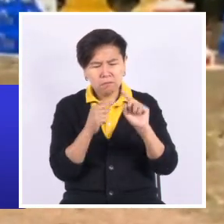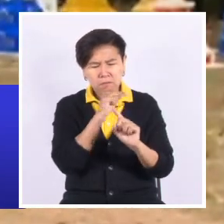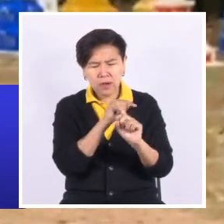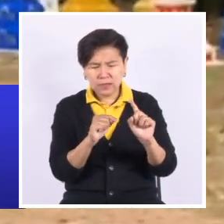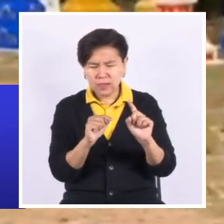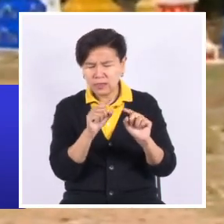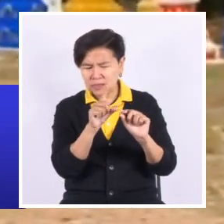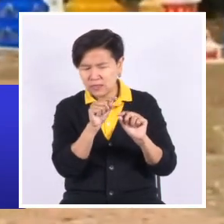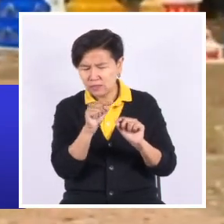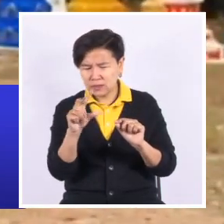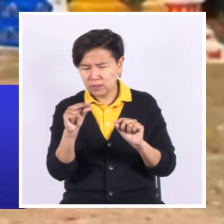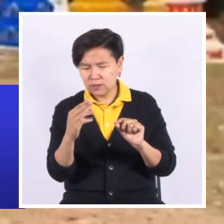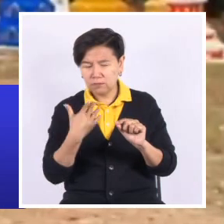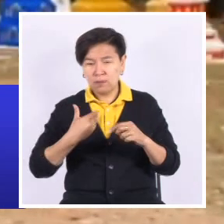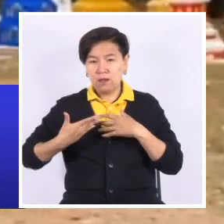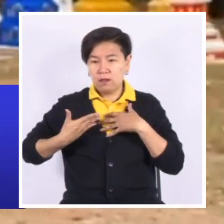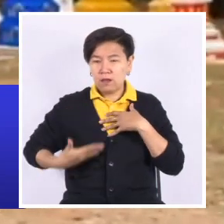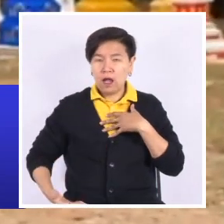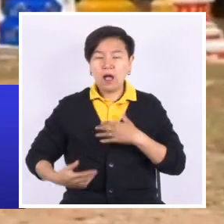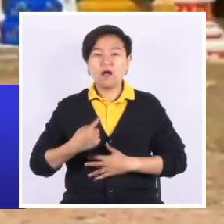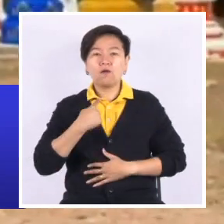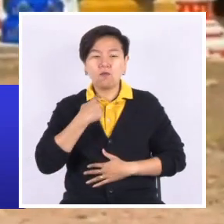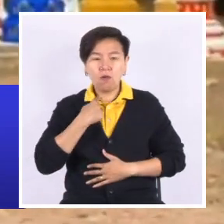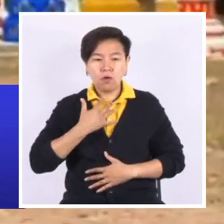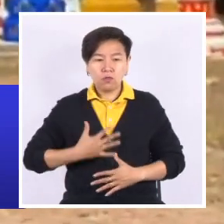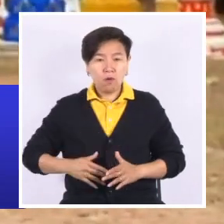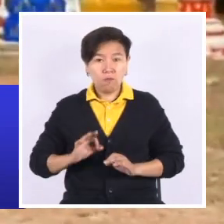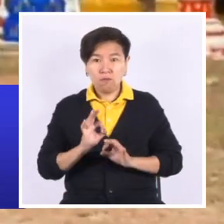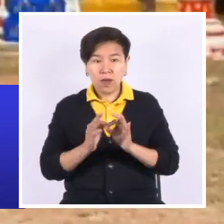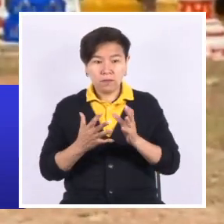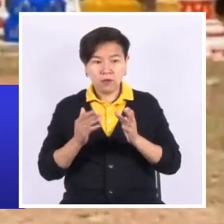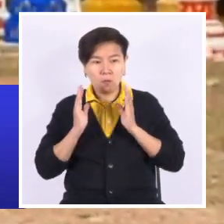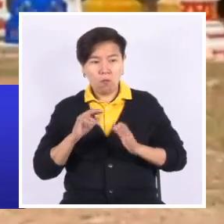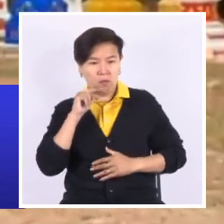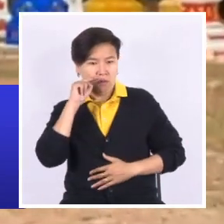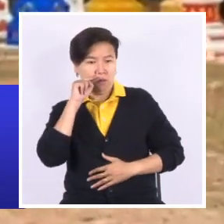งเหลือส่วนท่อนขาลำตัวและก็คอคนก็โอ้โหนี่เขาเรียกว่า